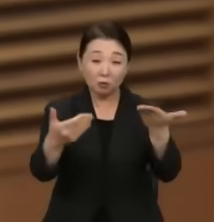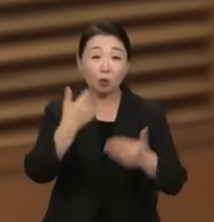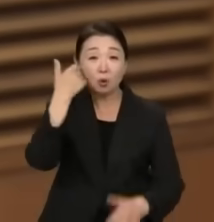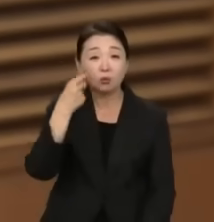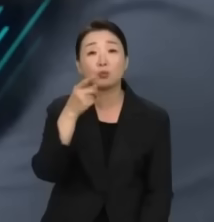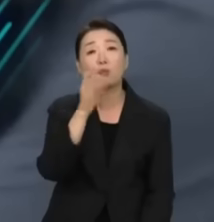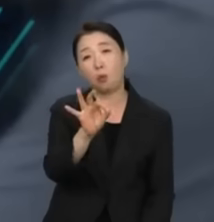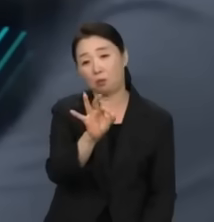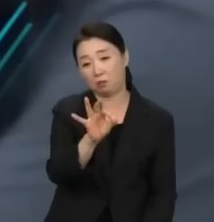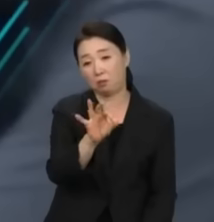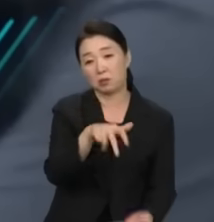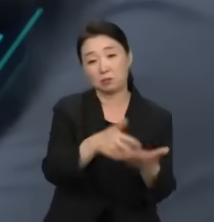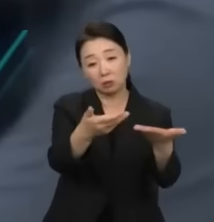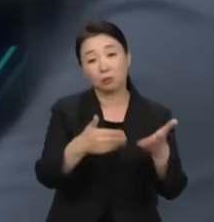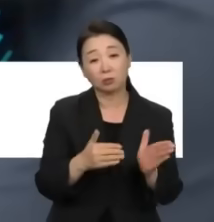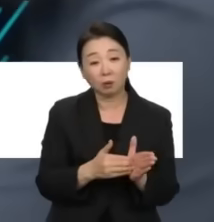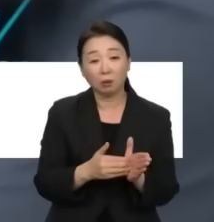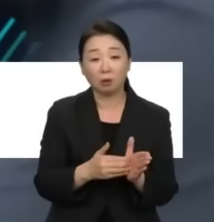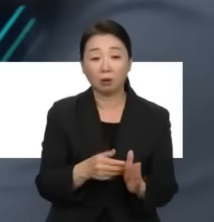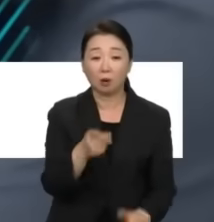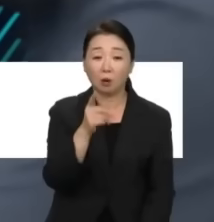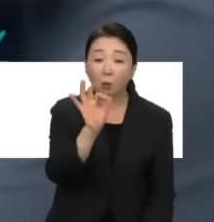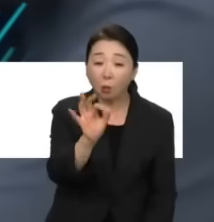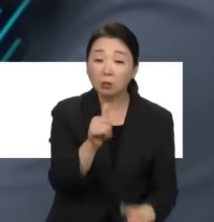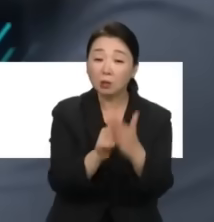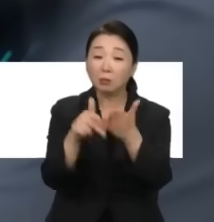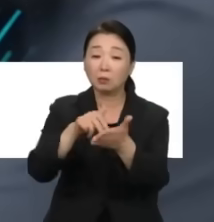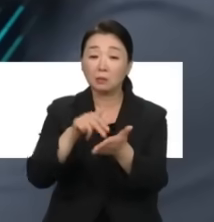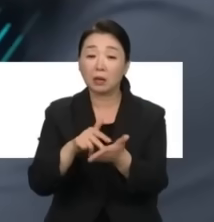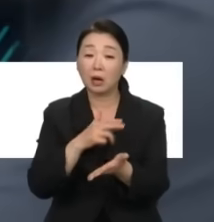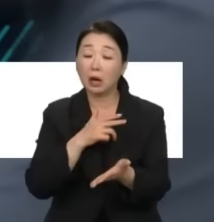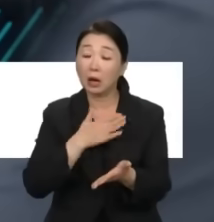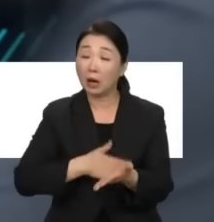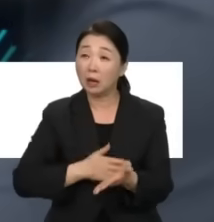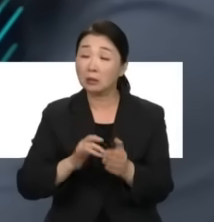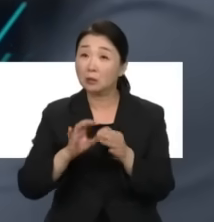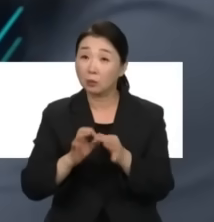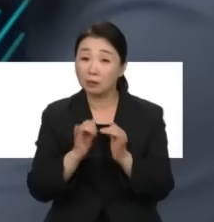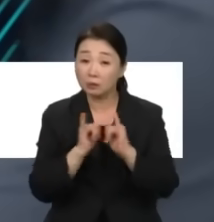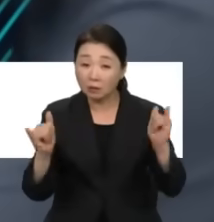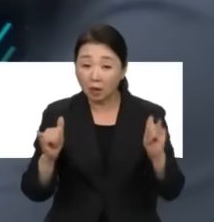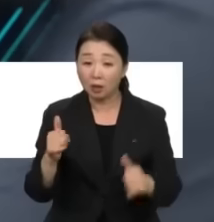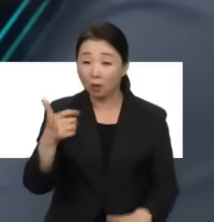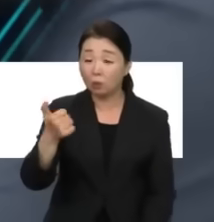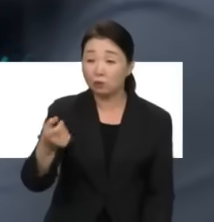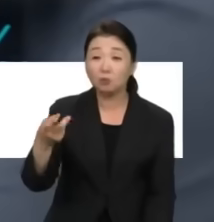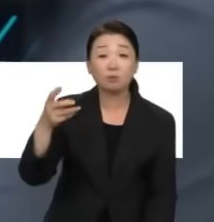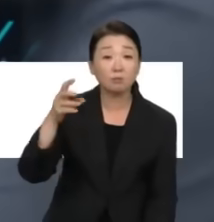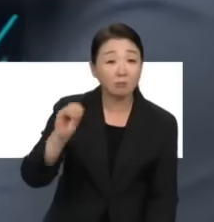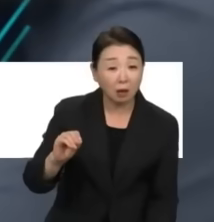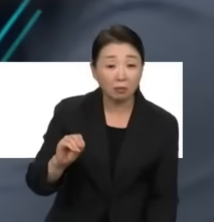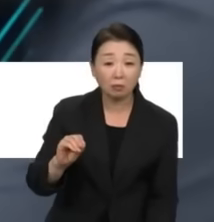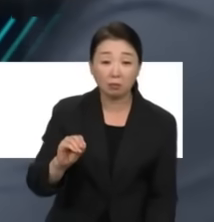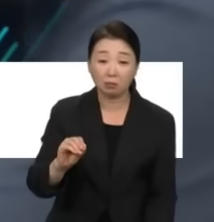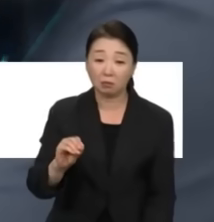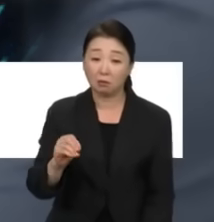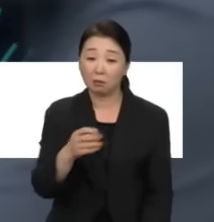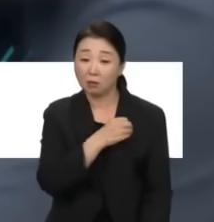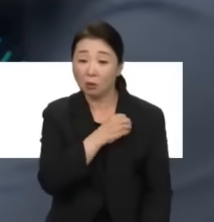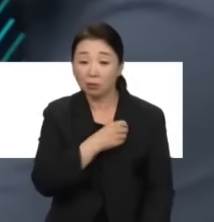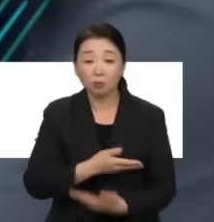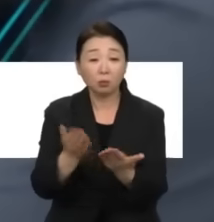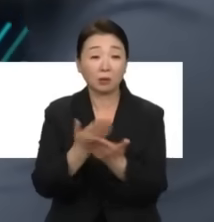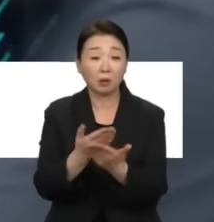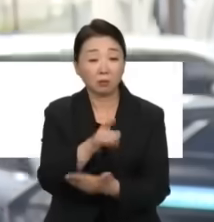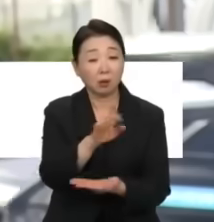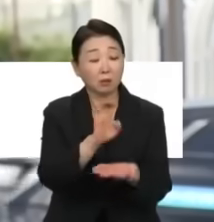인사라고 했습니다. 홍 대표 쪽에서 그 아는 그 관련자가 그 저 56만 명 당원들이 돌려달라고 얘 너한테 파일 보낸다